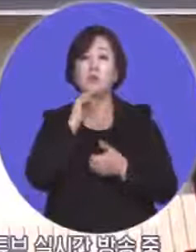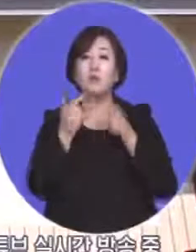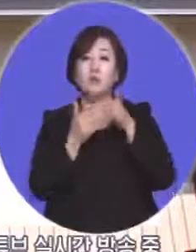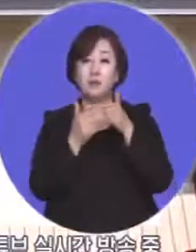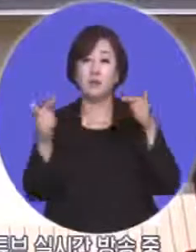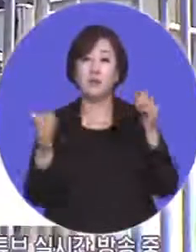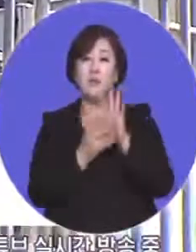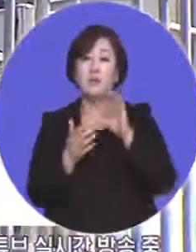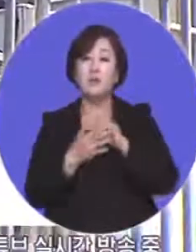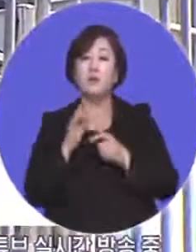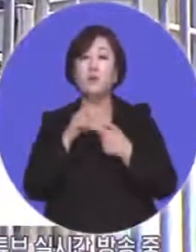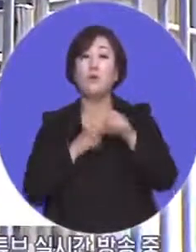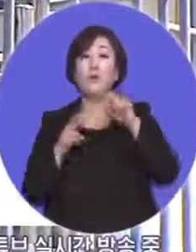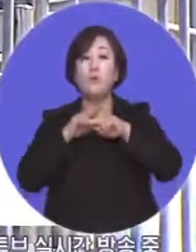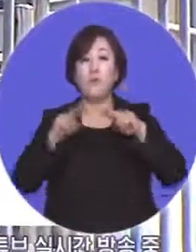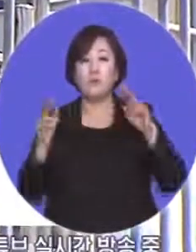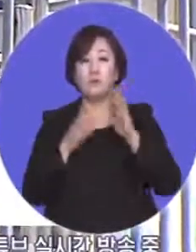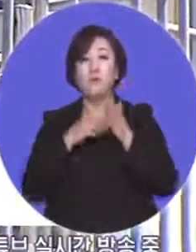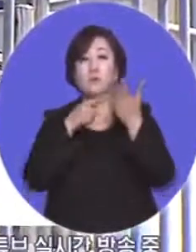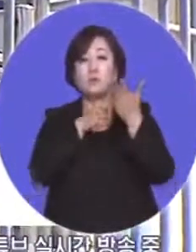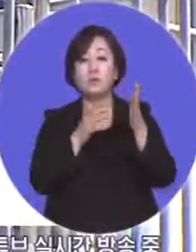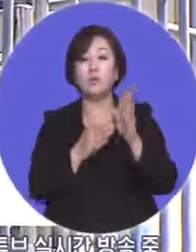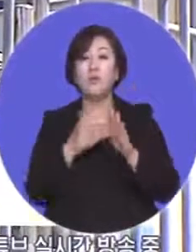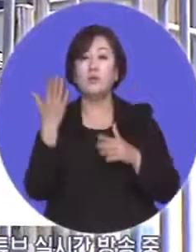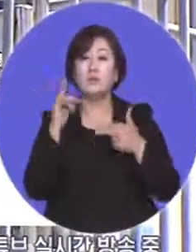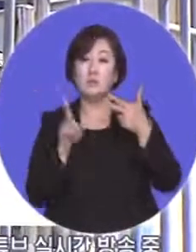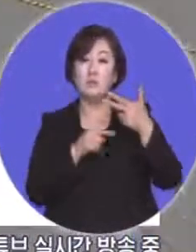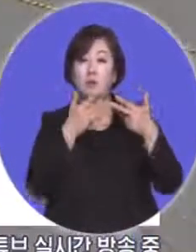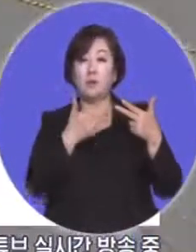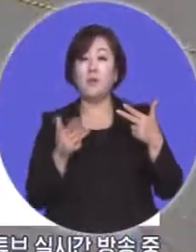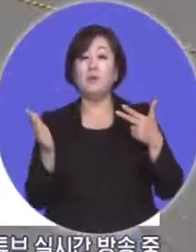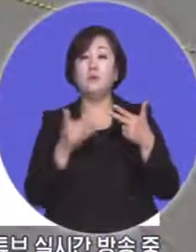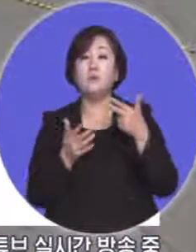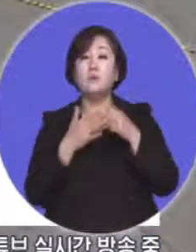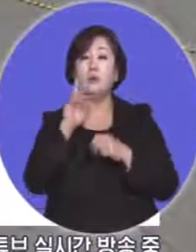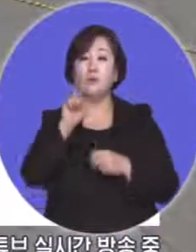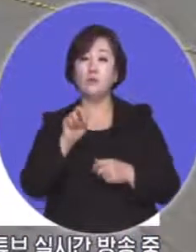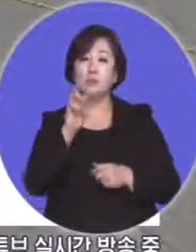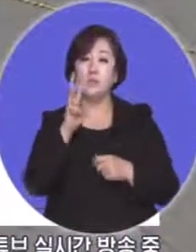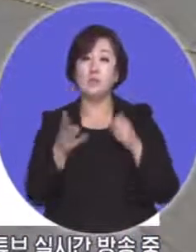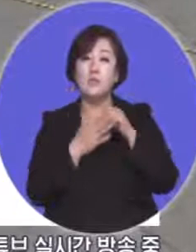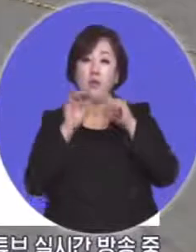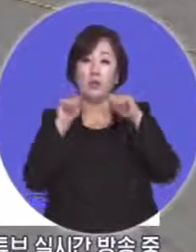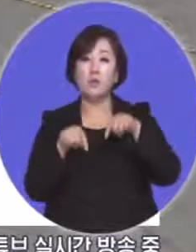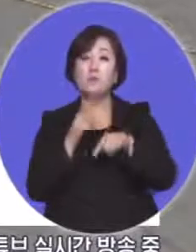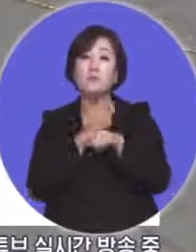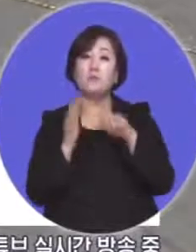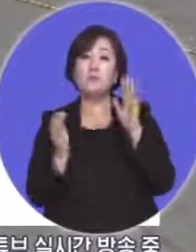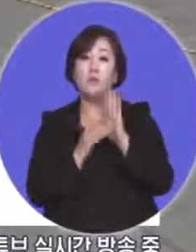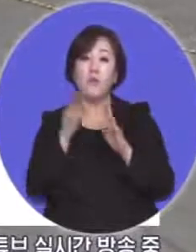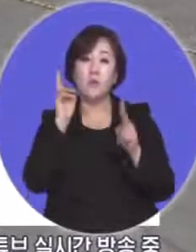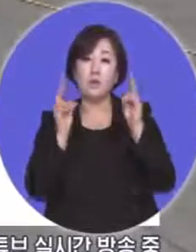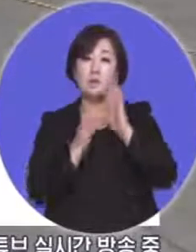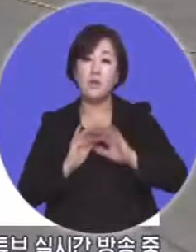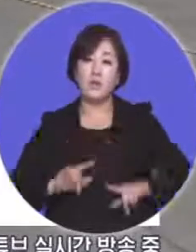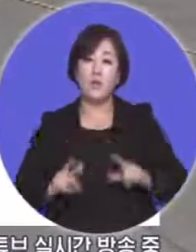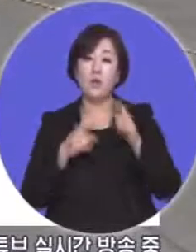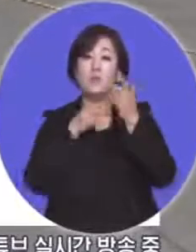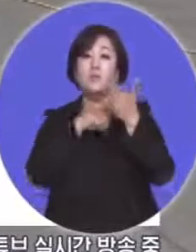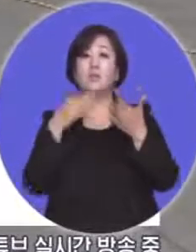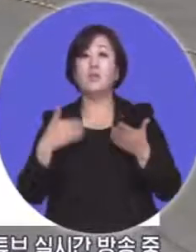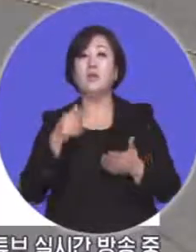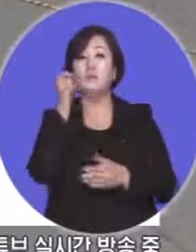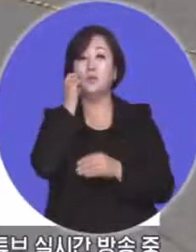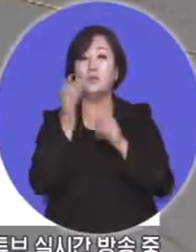임금피크제 폐지 등을 요구하며 지난 7월 8일부터 23 차례 교섭을 했지만 회사가 올해 제시 안을 내놓지